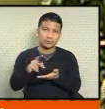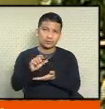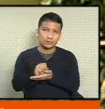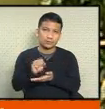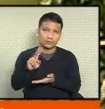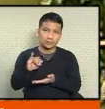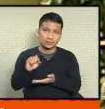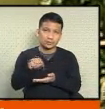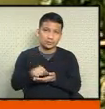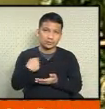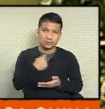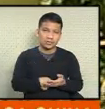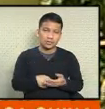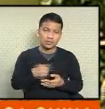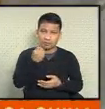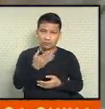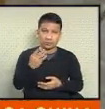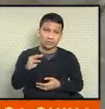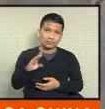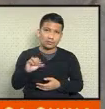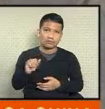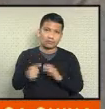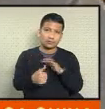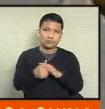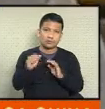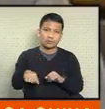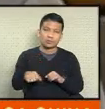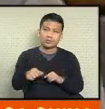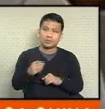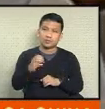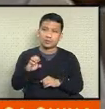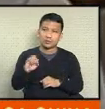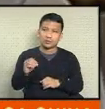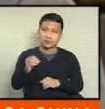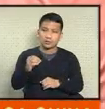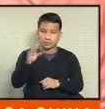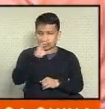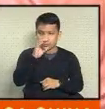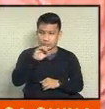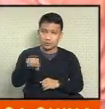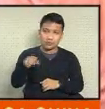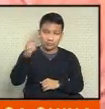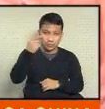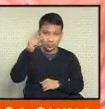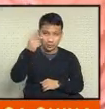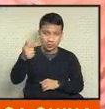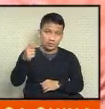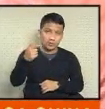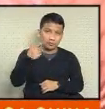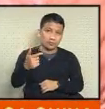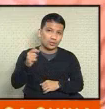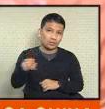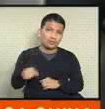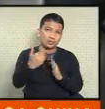manggagaling ng China, Hong Kong at Macau. Naglabas din ng executive order si Cebu Governor Gwendolyn Garcia kung saan nakasaad